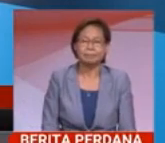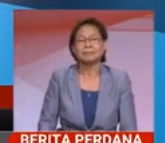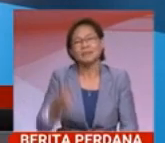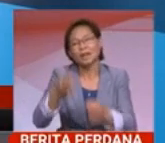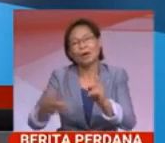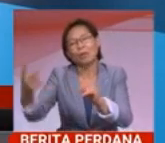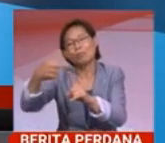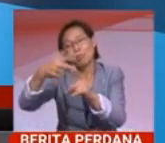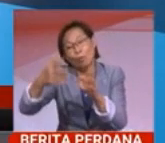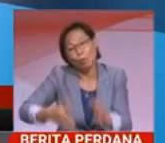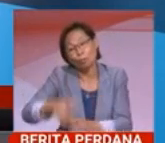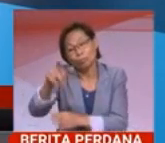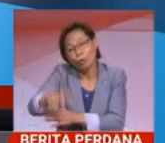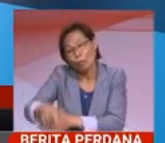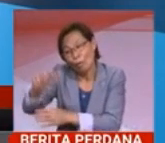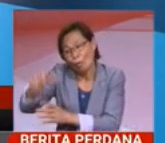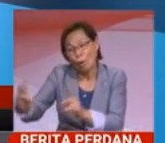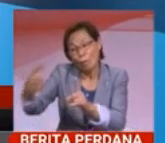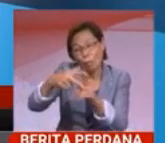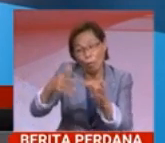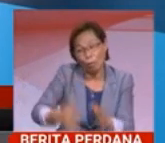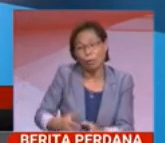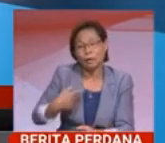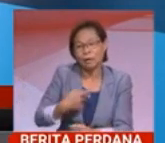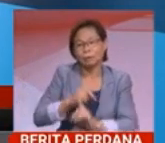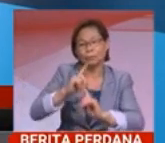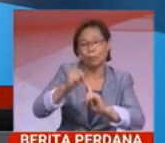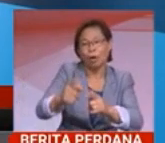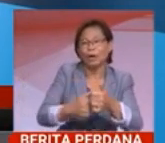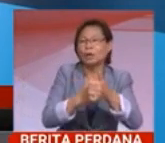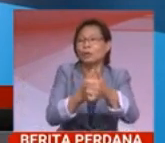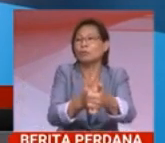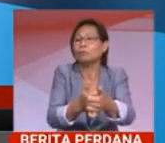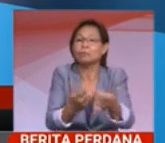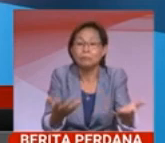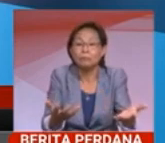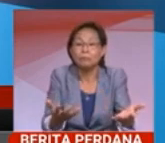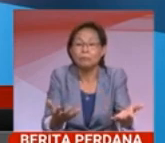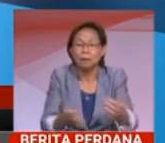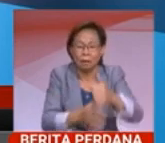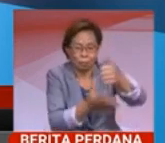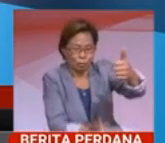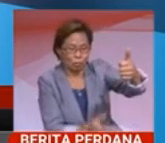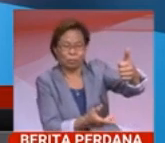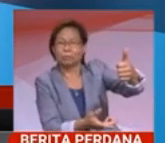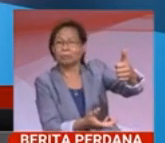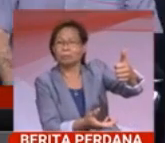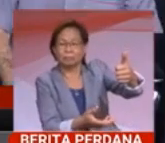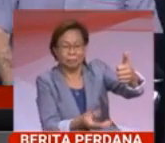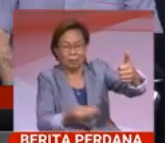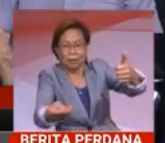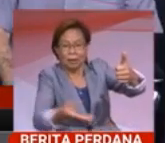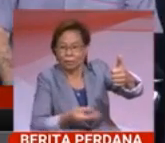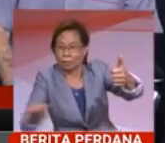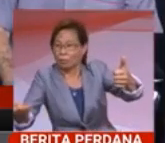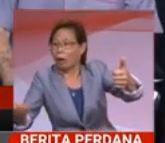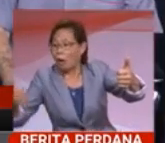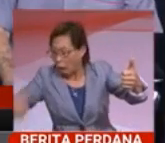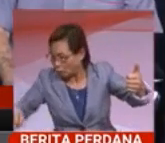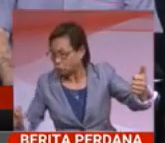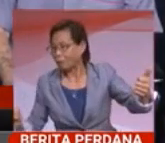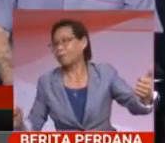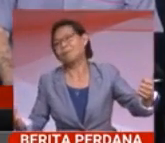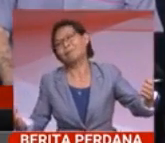kumohon nya nanti kita akan beri mengikut ponco kalian kita tak